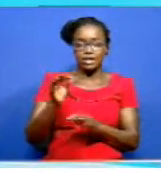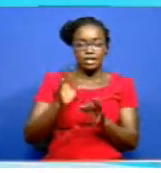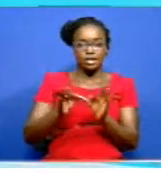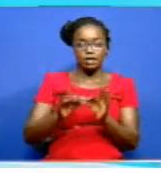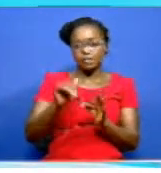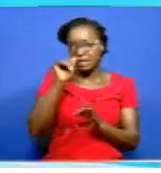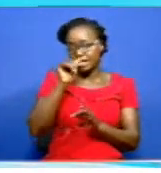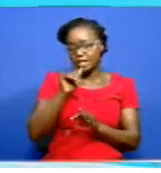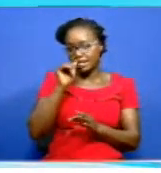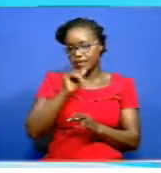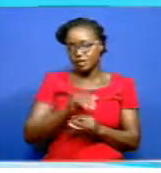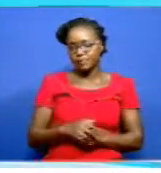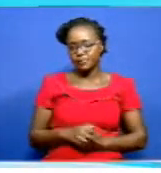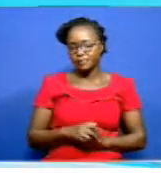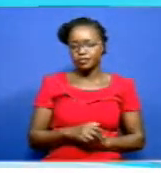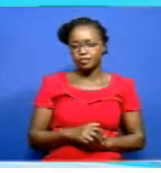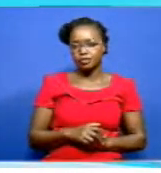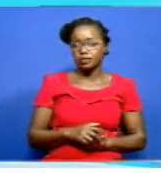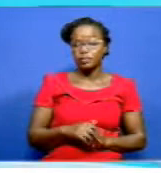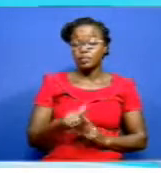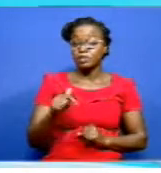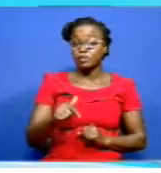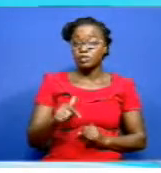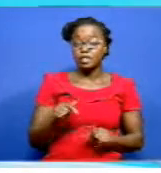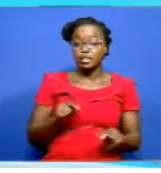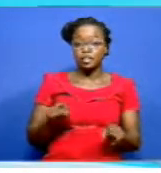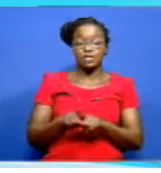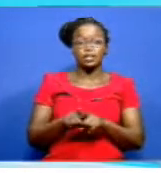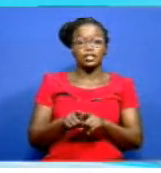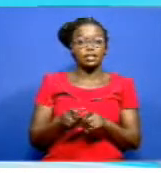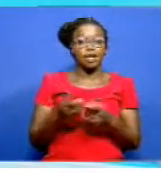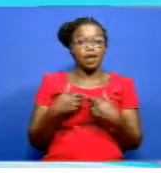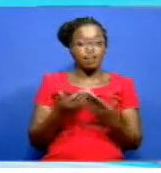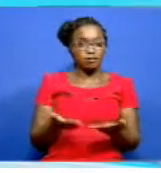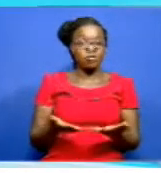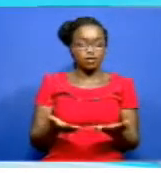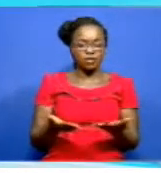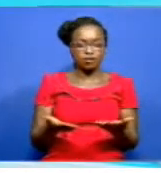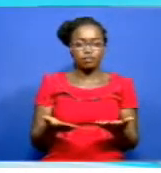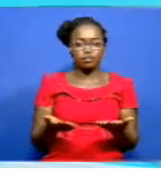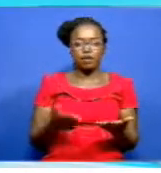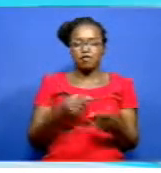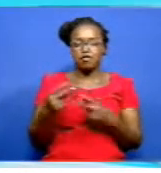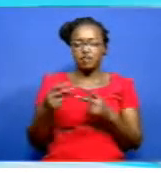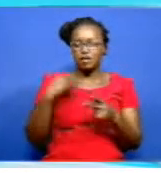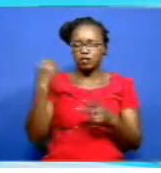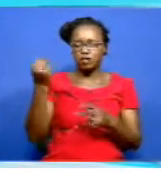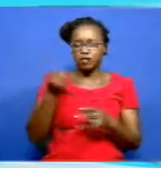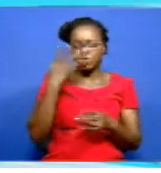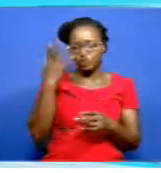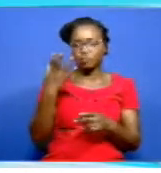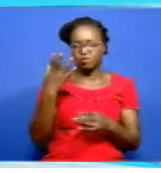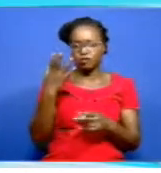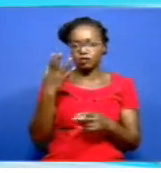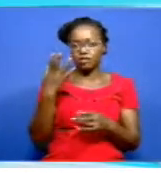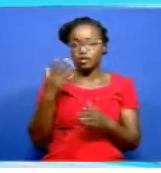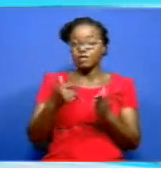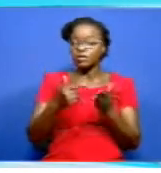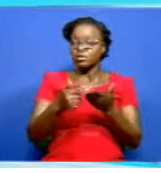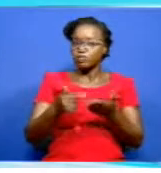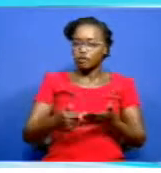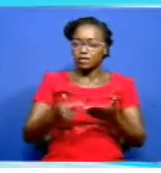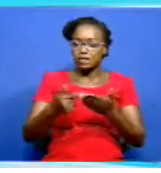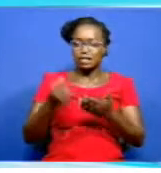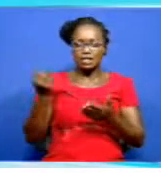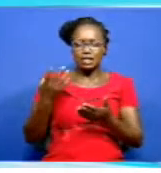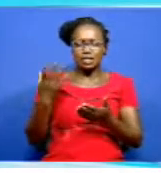Lensa Odingo. Na leo hii nipo na akina dada ama nitawaita warembo wawili ambao wamekuja kunisaidia kuweza kuchanganua na kufahamu masuala